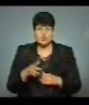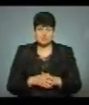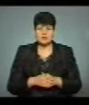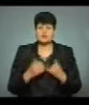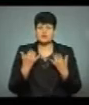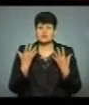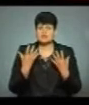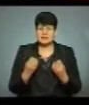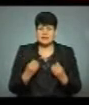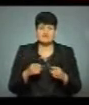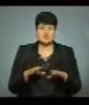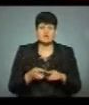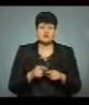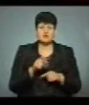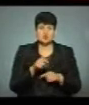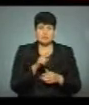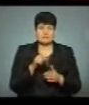сьогоднішній день вирішення даного питання